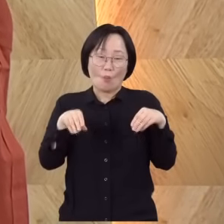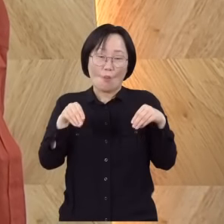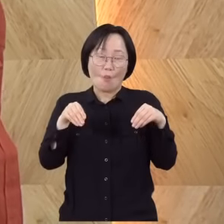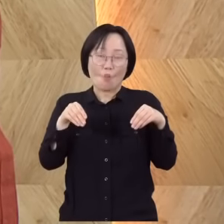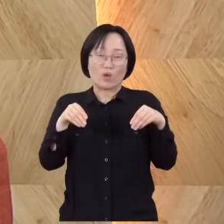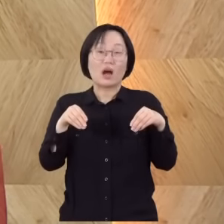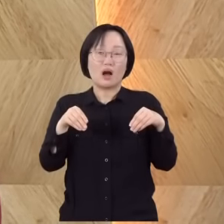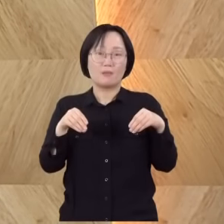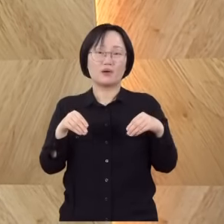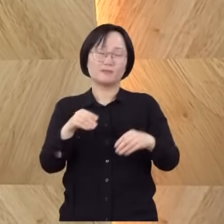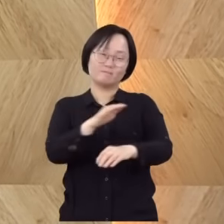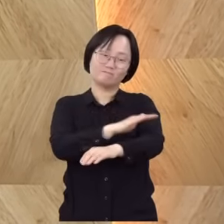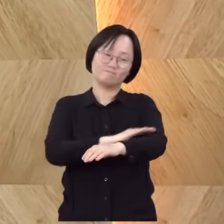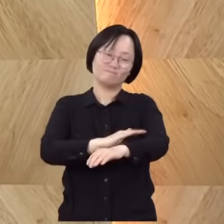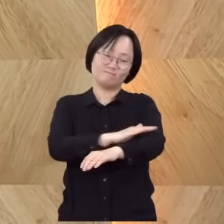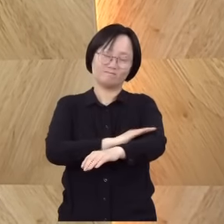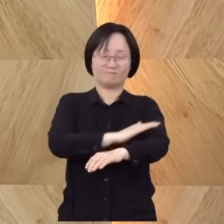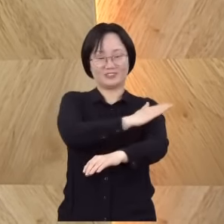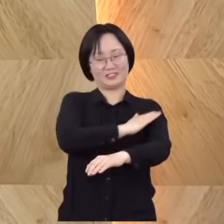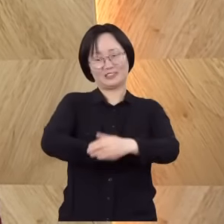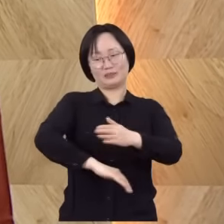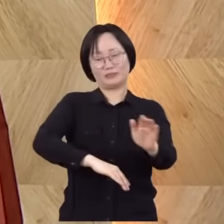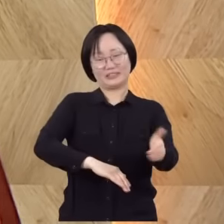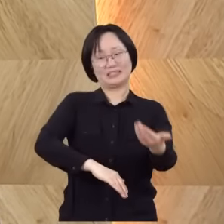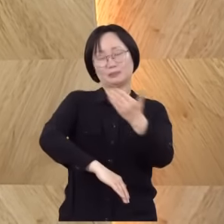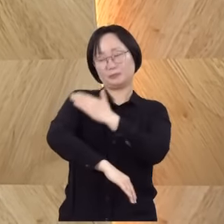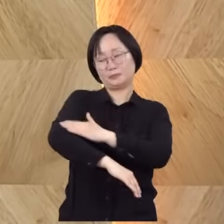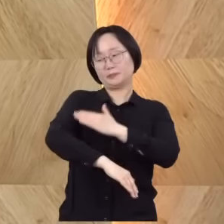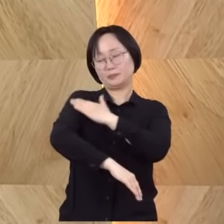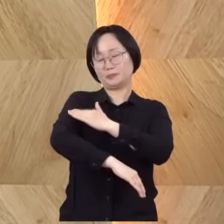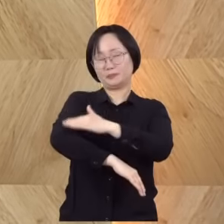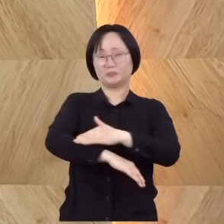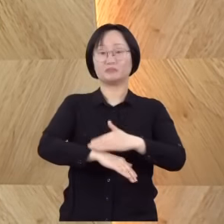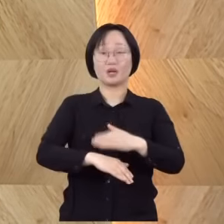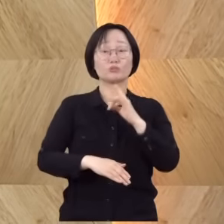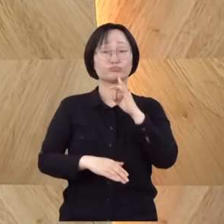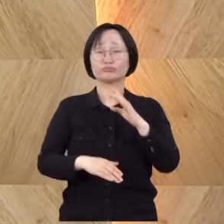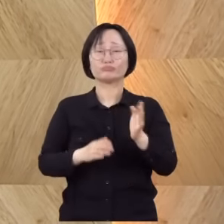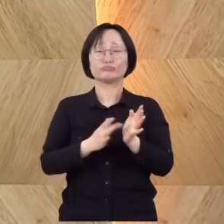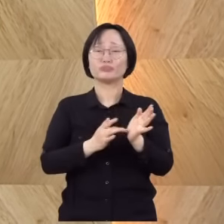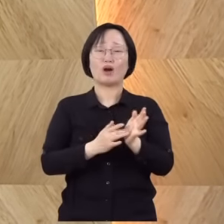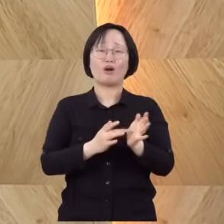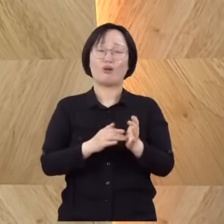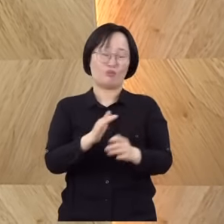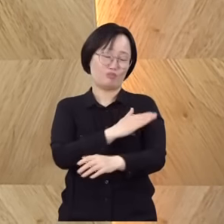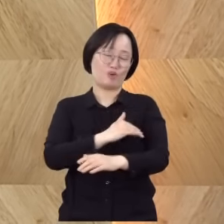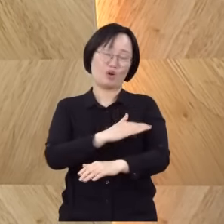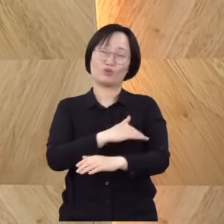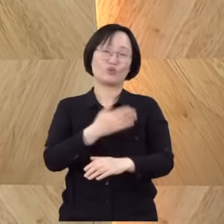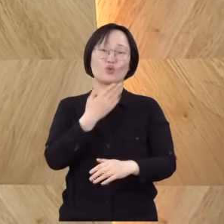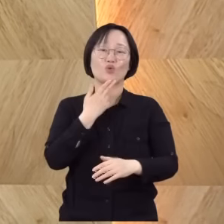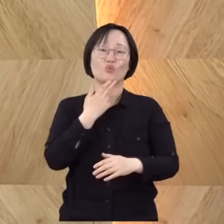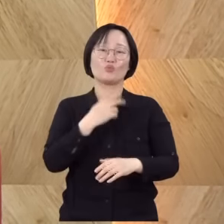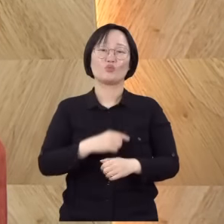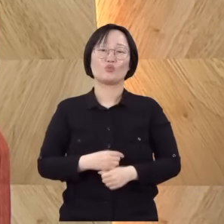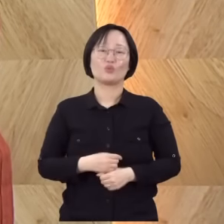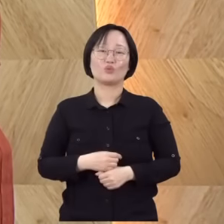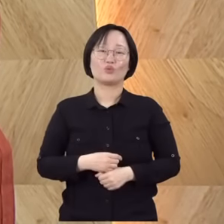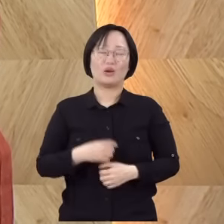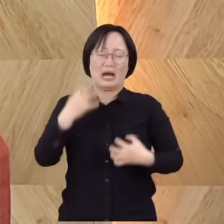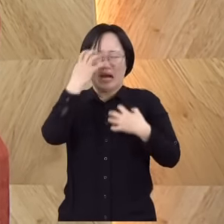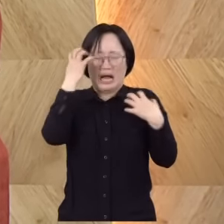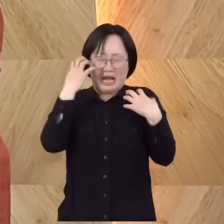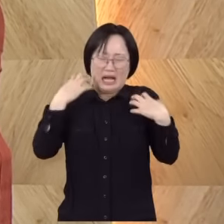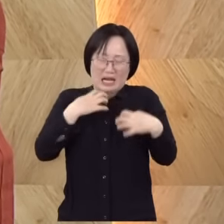바르고 그렇게 아토피가 저절로 그냥 저절로 사라지게 되었다 라는 말씀을